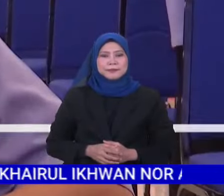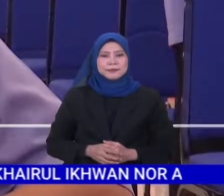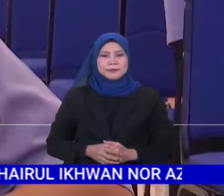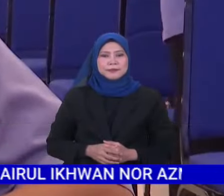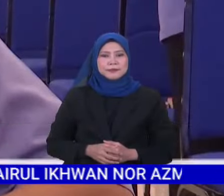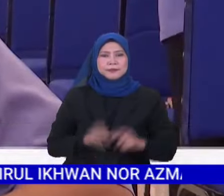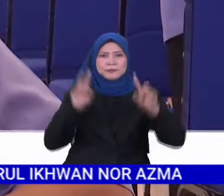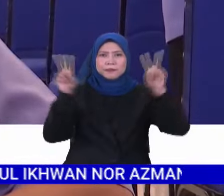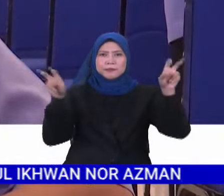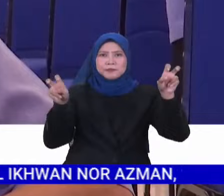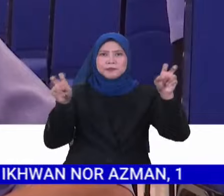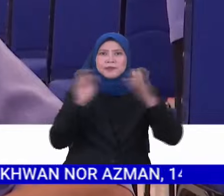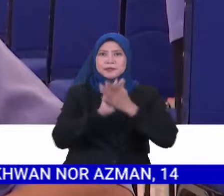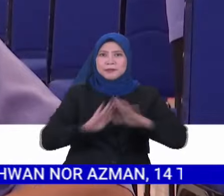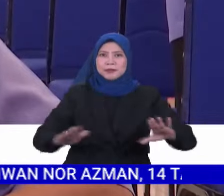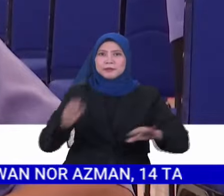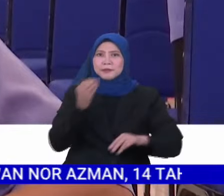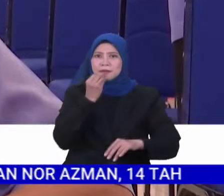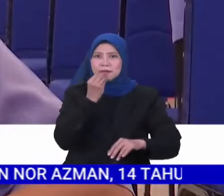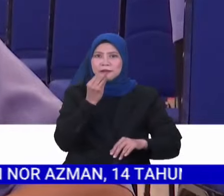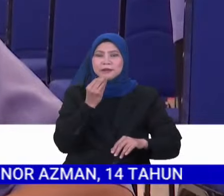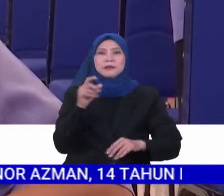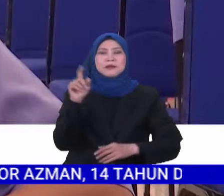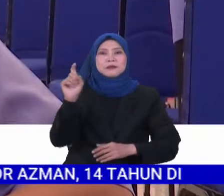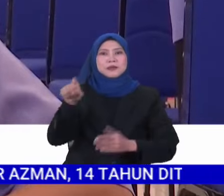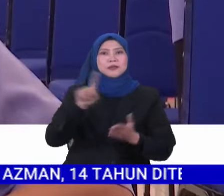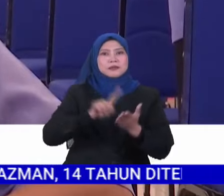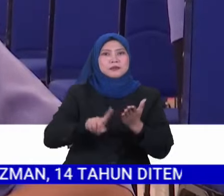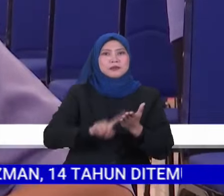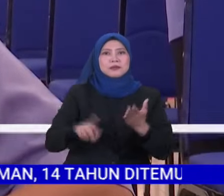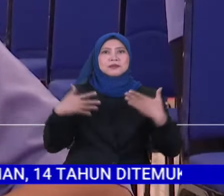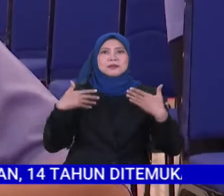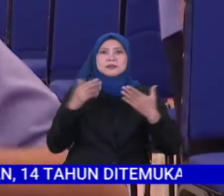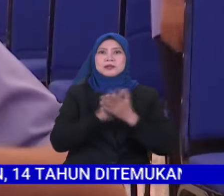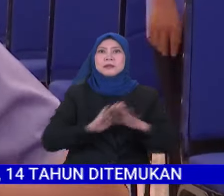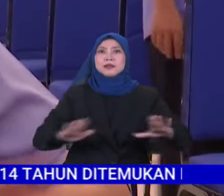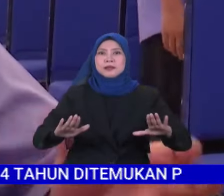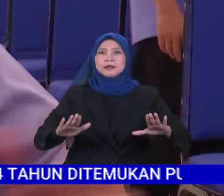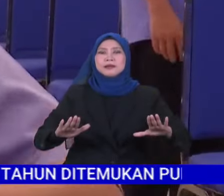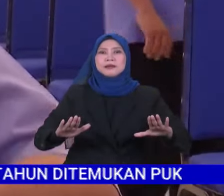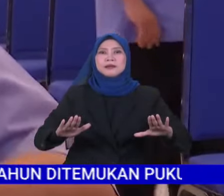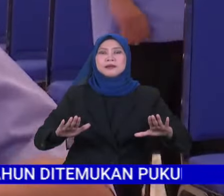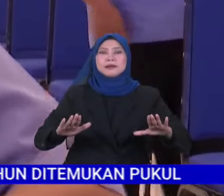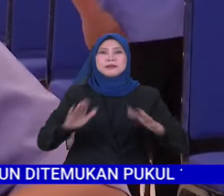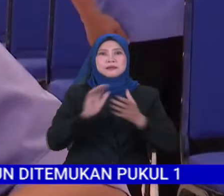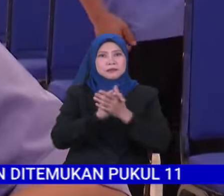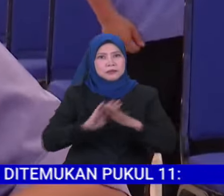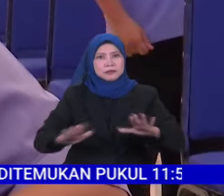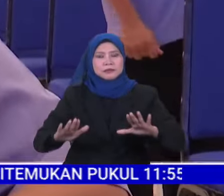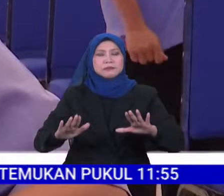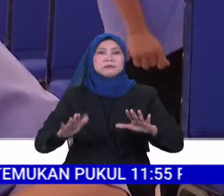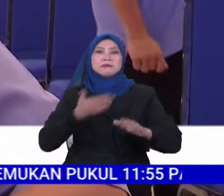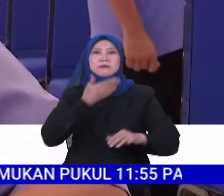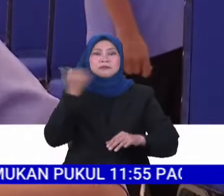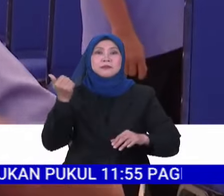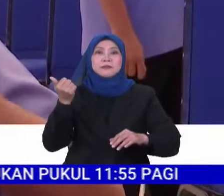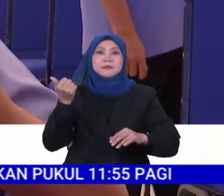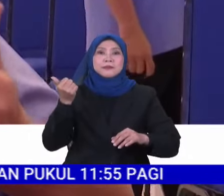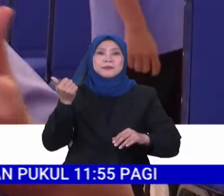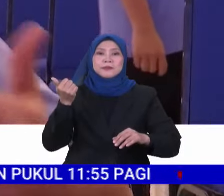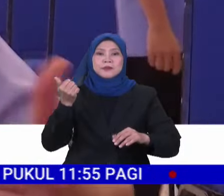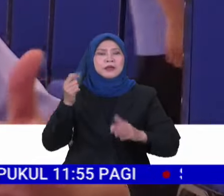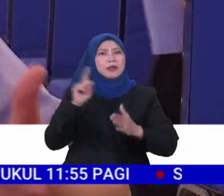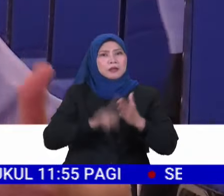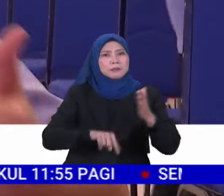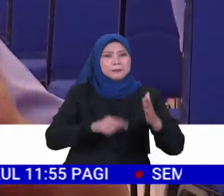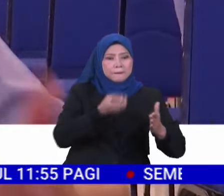disuruh keselamatan makanan kita kenal lihat dari sudut keselamatan dalam ruang yang lebih lebih besar mana daripada